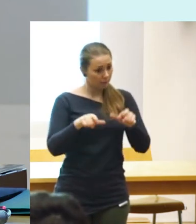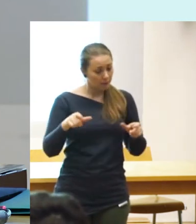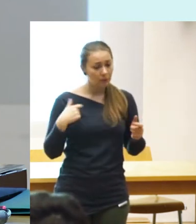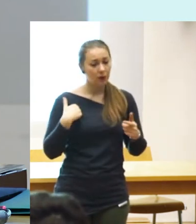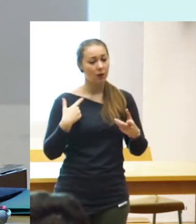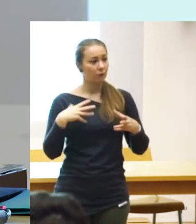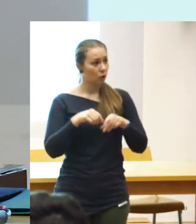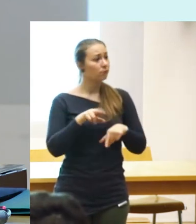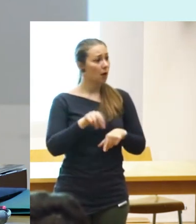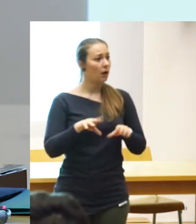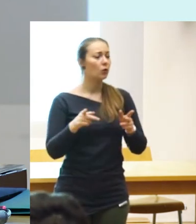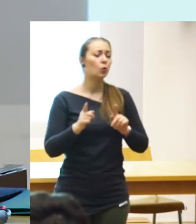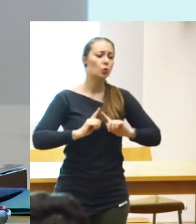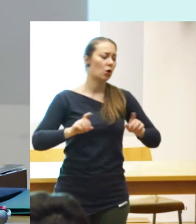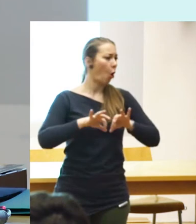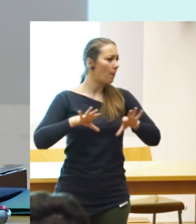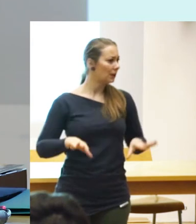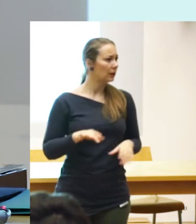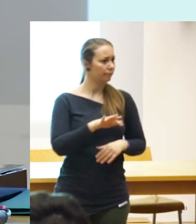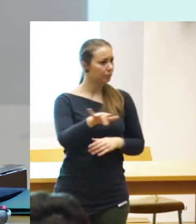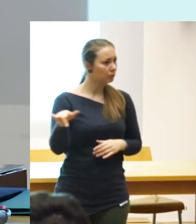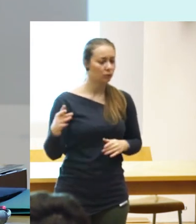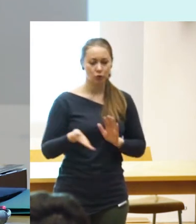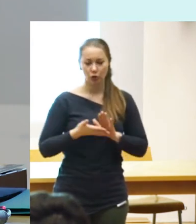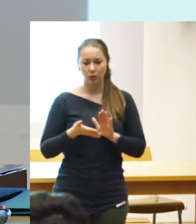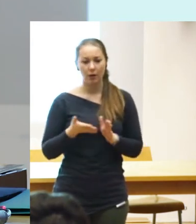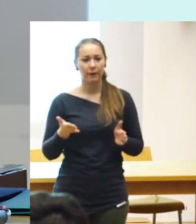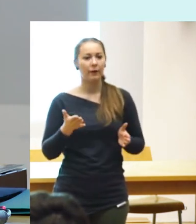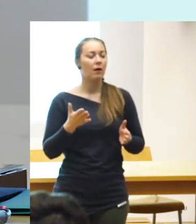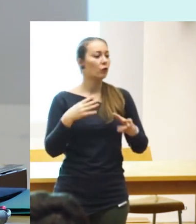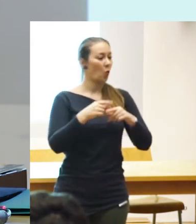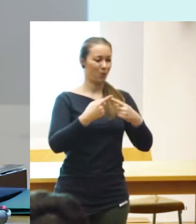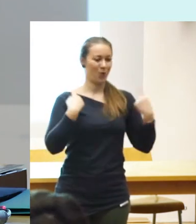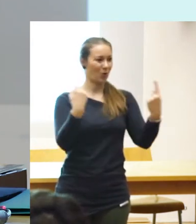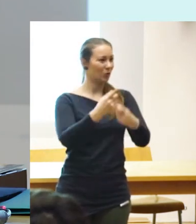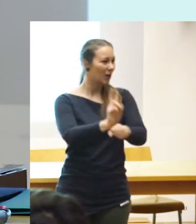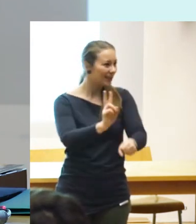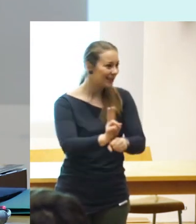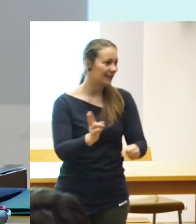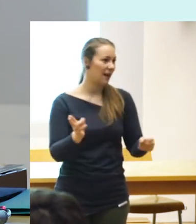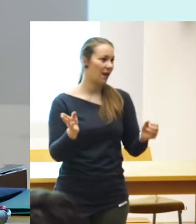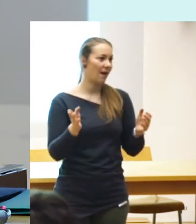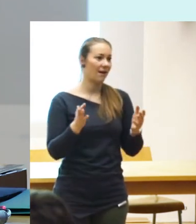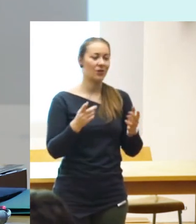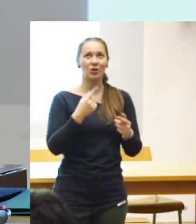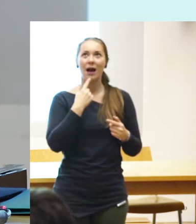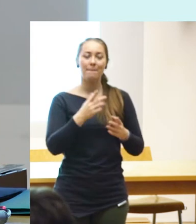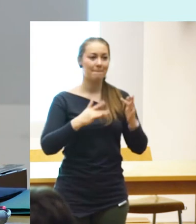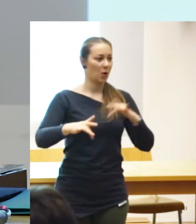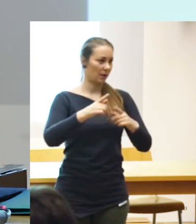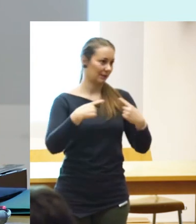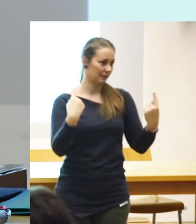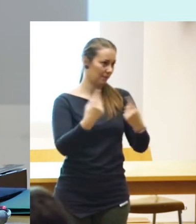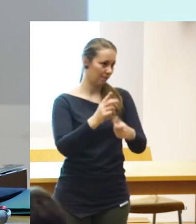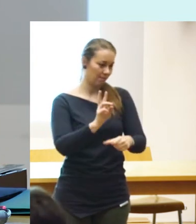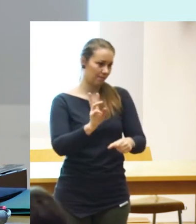s omezenou pracovní schopností do pozic kustodů, což zní hrozně hezky, ale ve skutečnosti